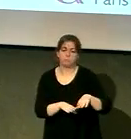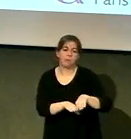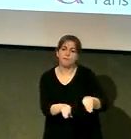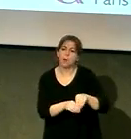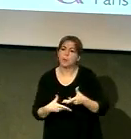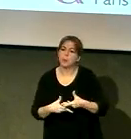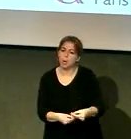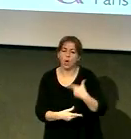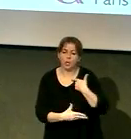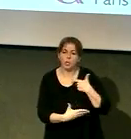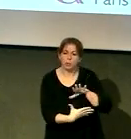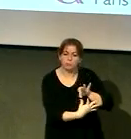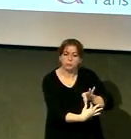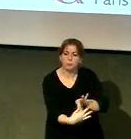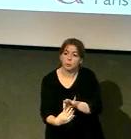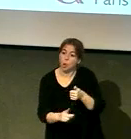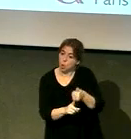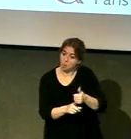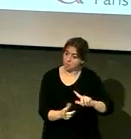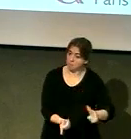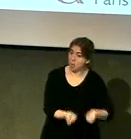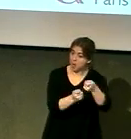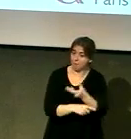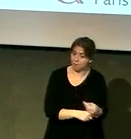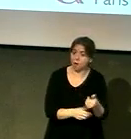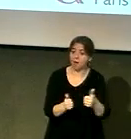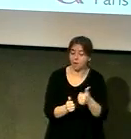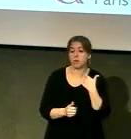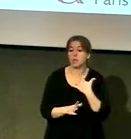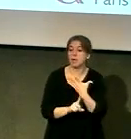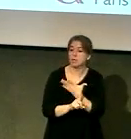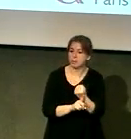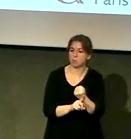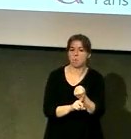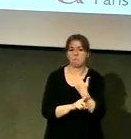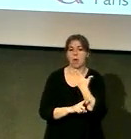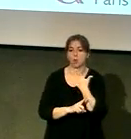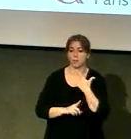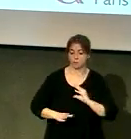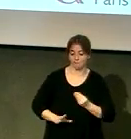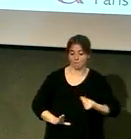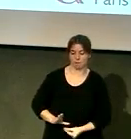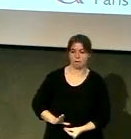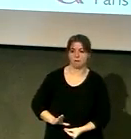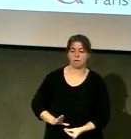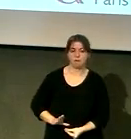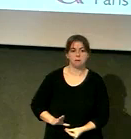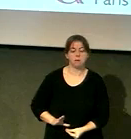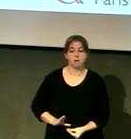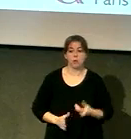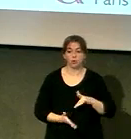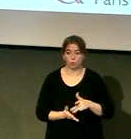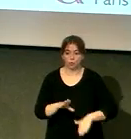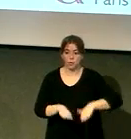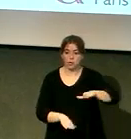familles d'accueil qui ont élevé des enfants qui ont des syndromes d'alcoolisation fétale. Actuellement, le système fait que le jour